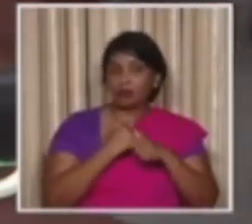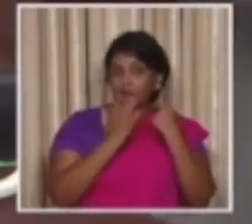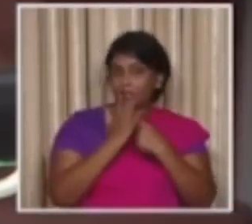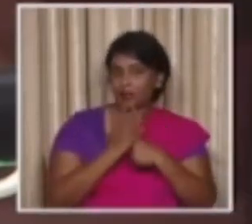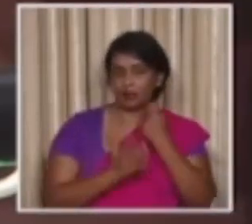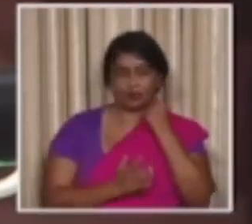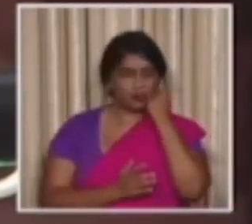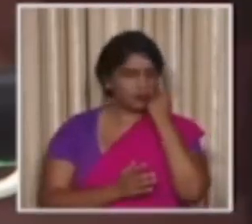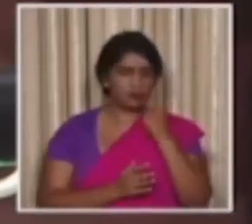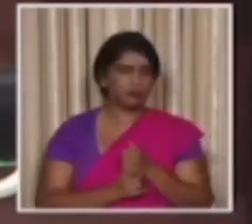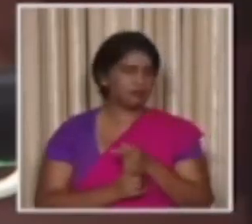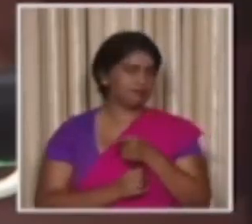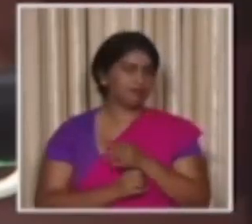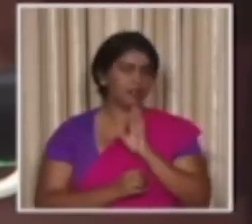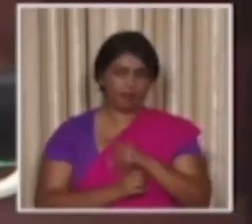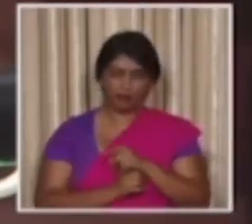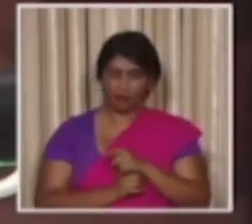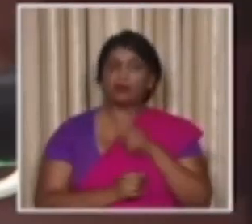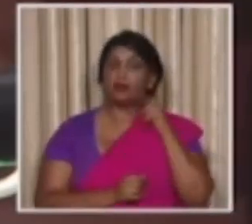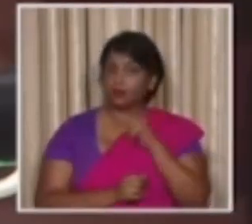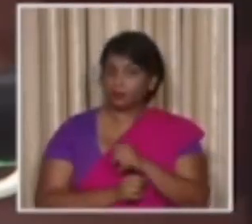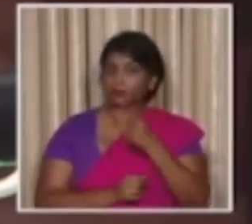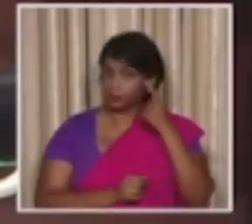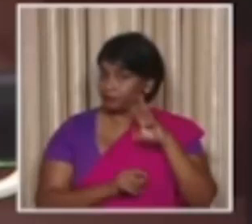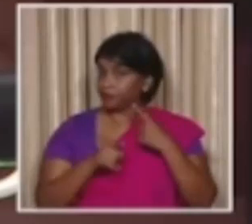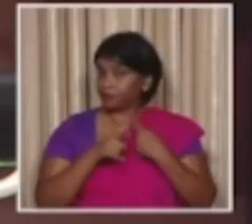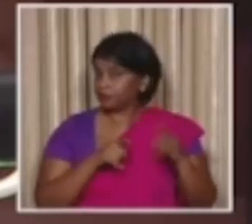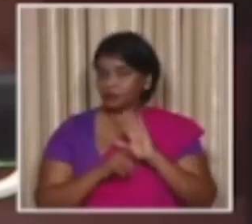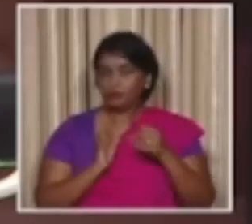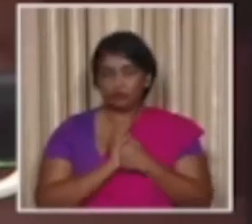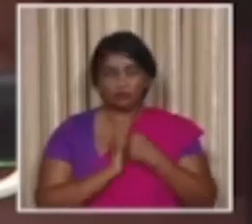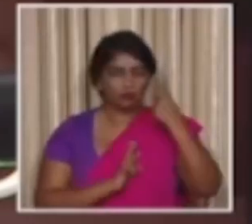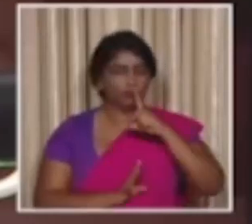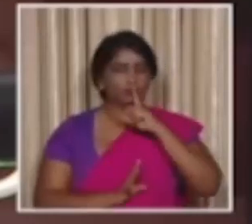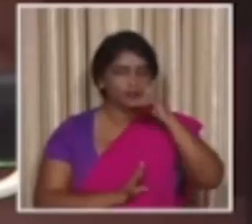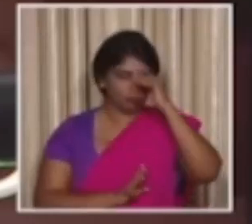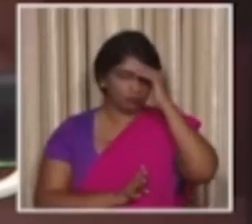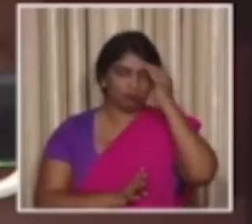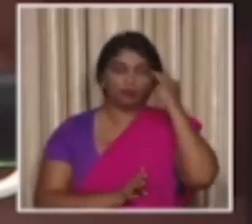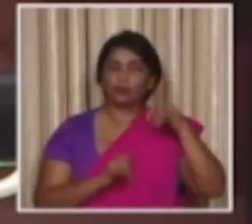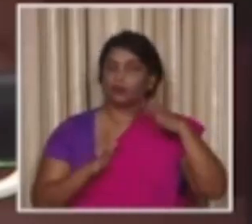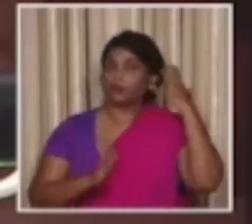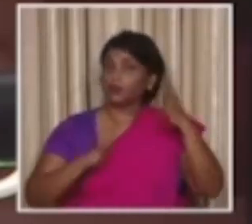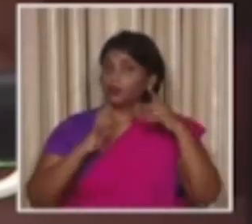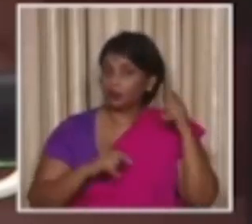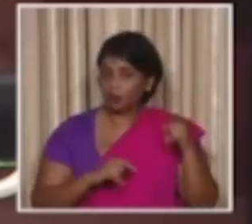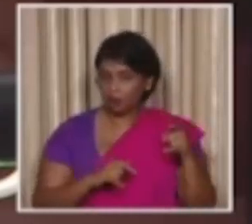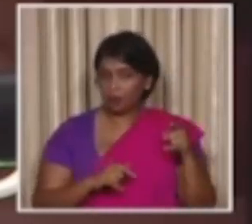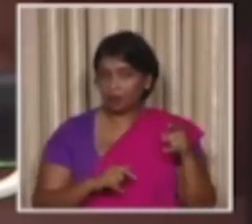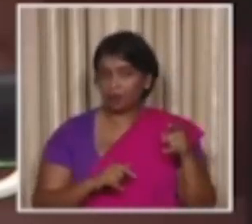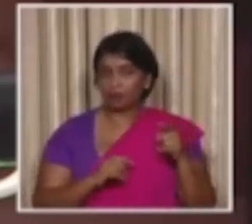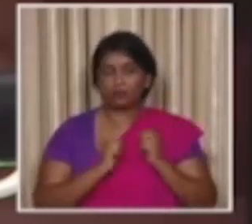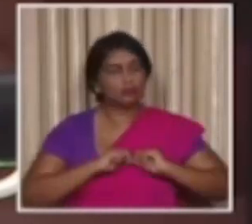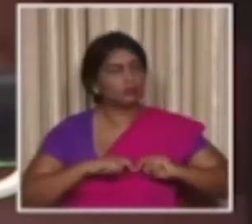සැකය සාධාරණ සැකයේ තිබෙනවා. ඒ නිසා ඒ විතරක් නෙවෙයි ගරු නියෝජ්‍ය කතානායකතුමනි, අද ලෝකය